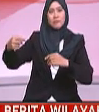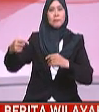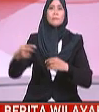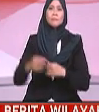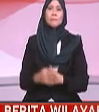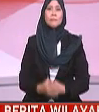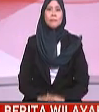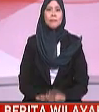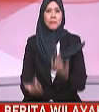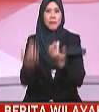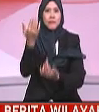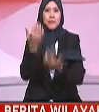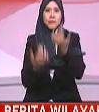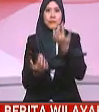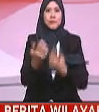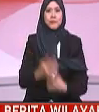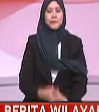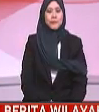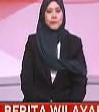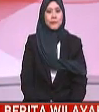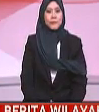kekal.